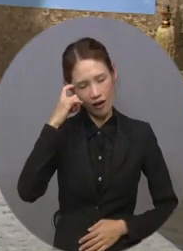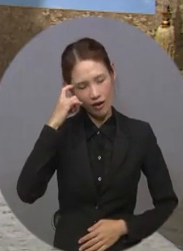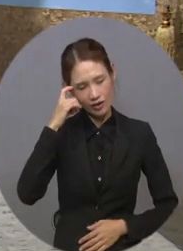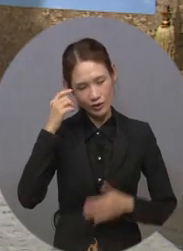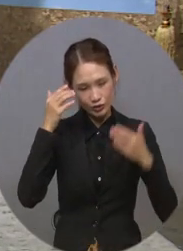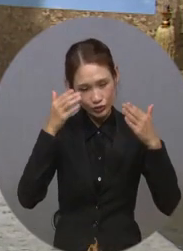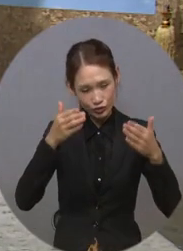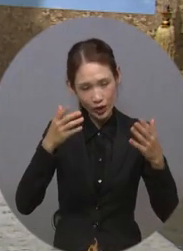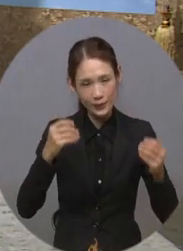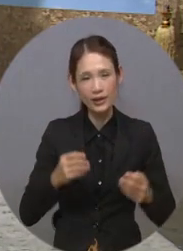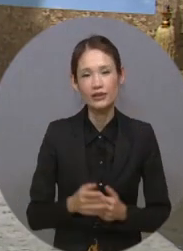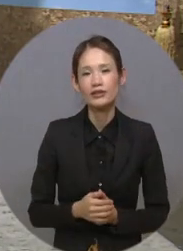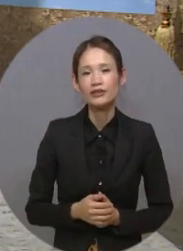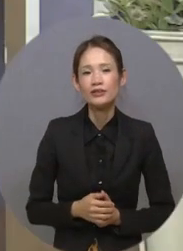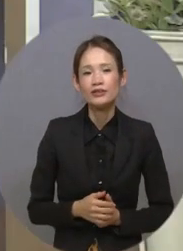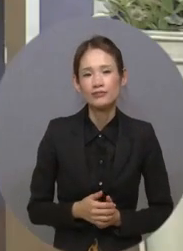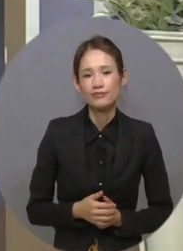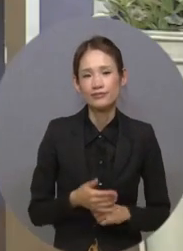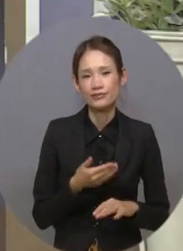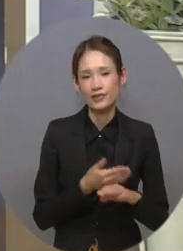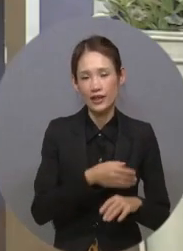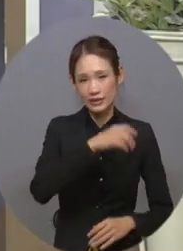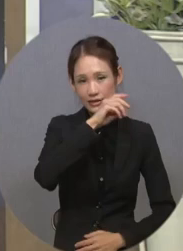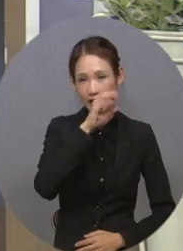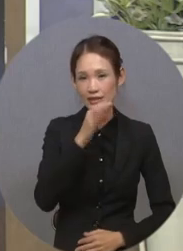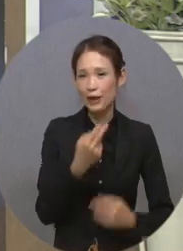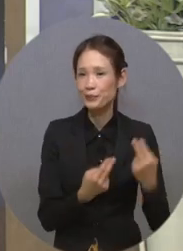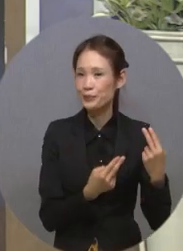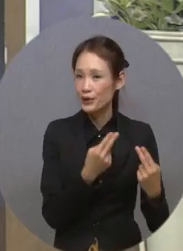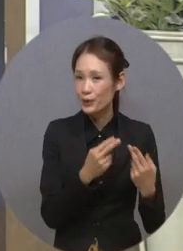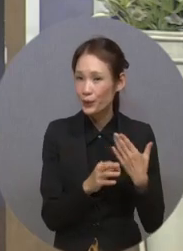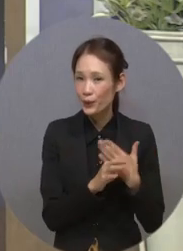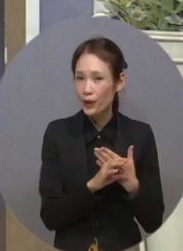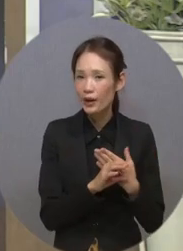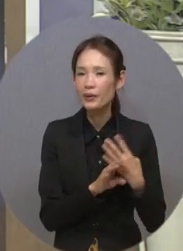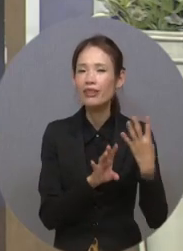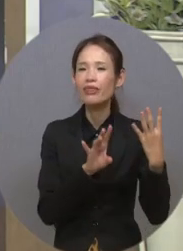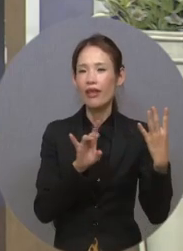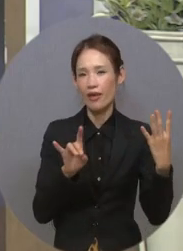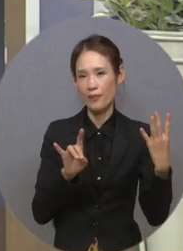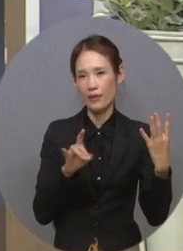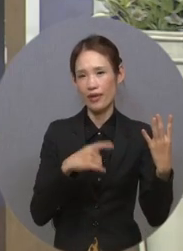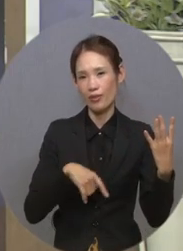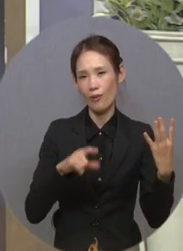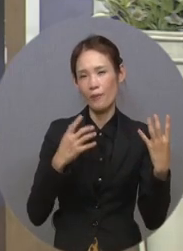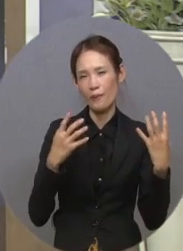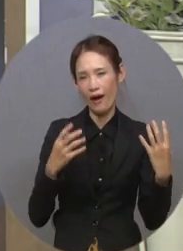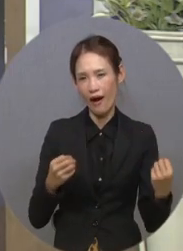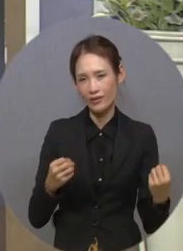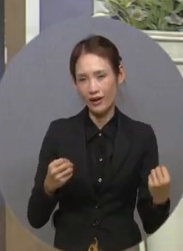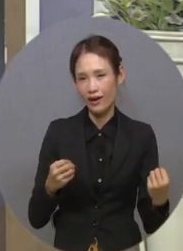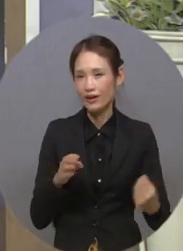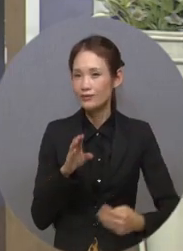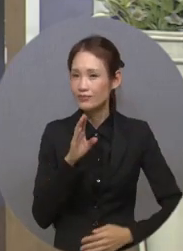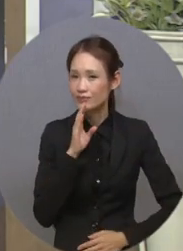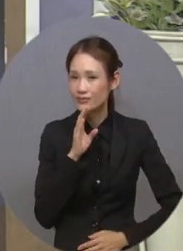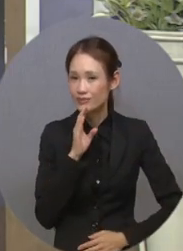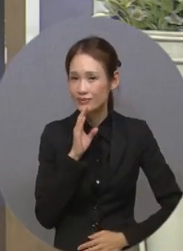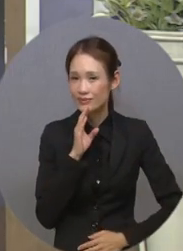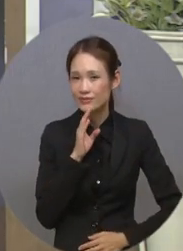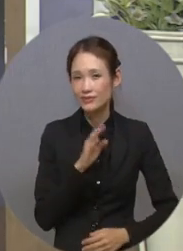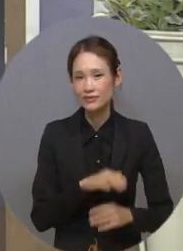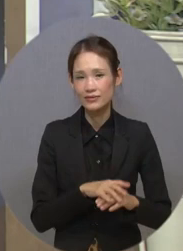있구나라는 네. 생각이 들었었거든요. 네, 네, 네, 네. 다른 예산에 비해서 거의 한 4배가량 네, 많은 비중을 네. 사회복지